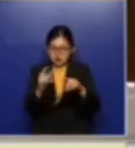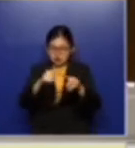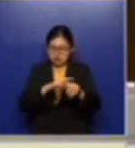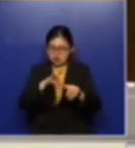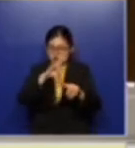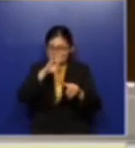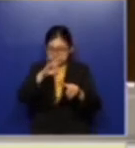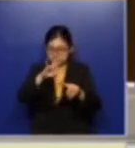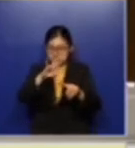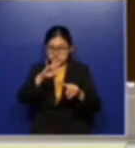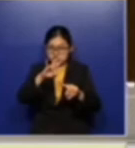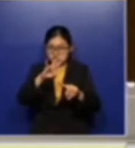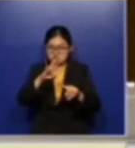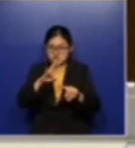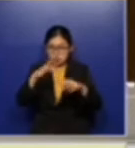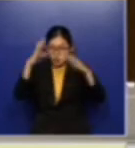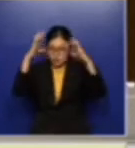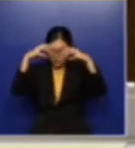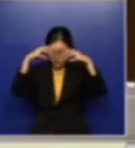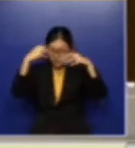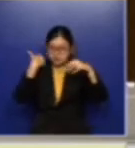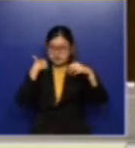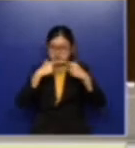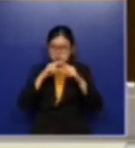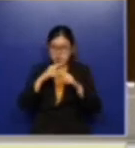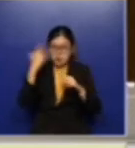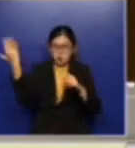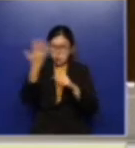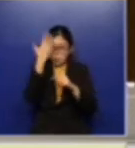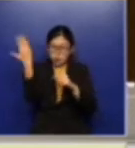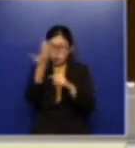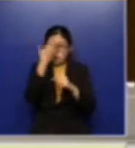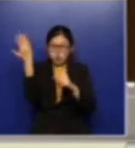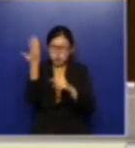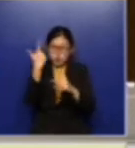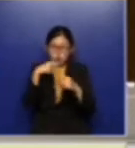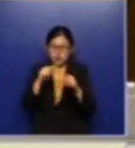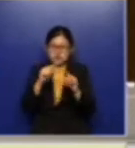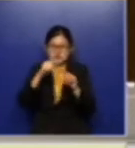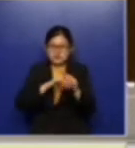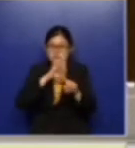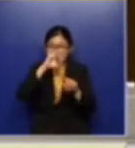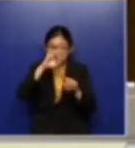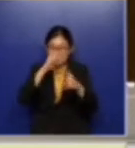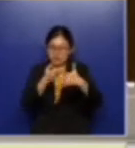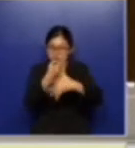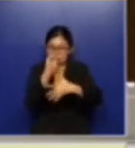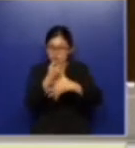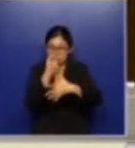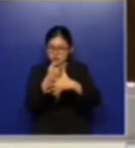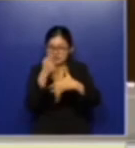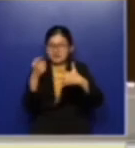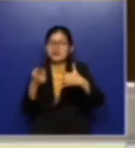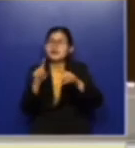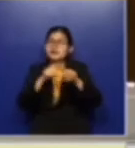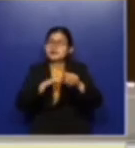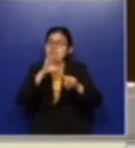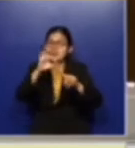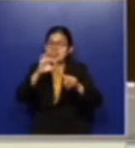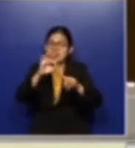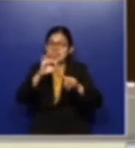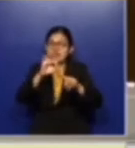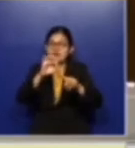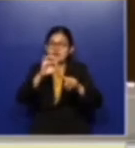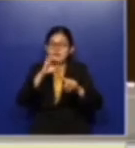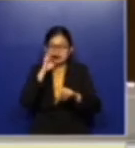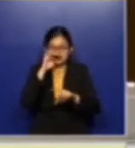ทิ้งช่วงแต่จะมีมรสุมเข้าต้นเดือนสิงหากันยาและก็ตุลา